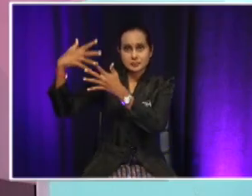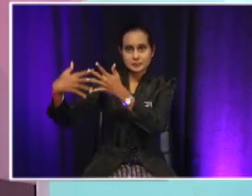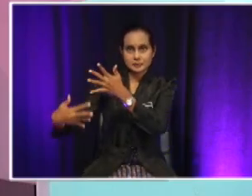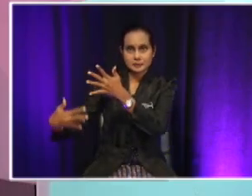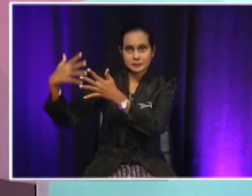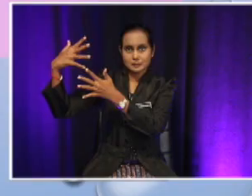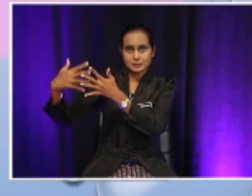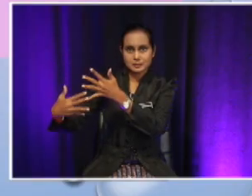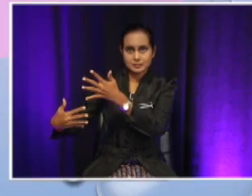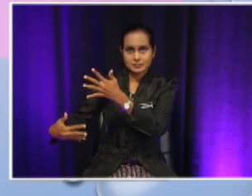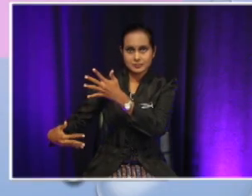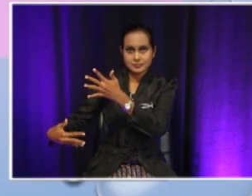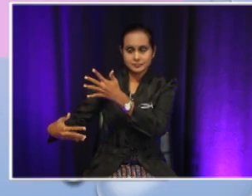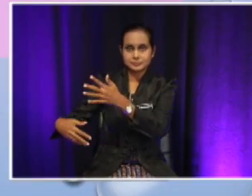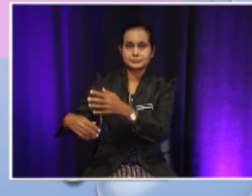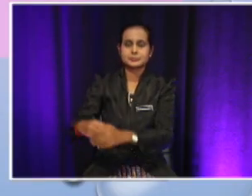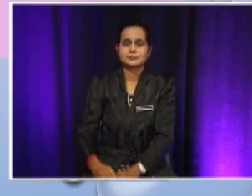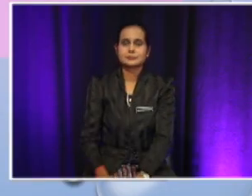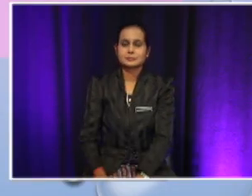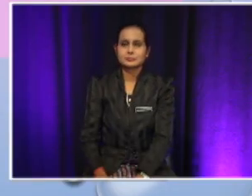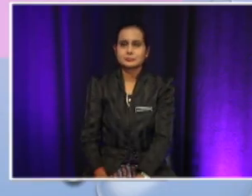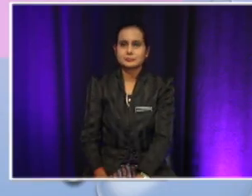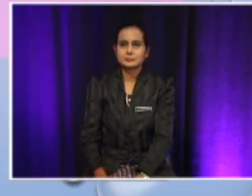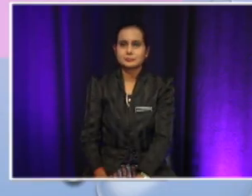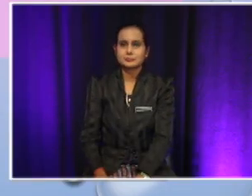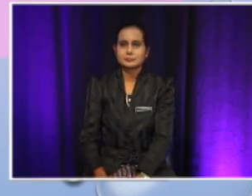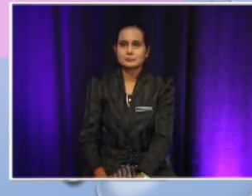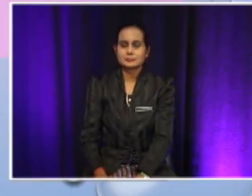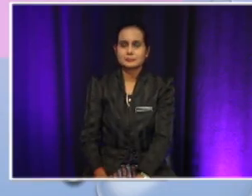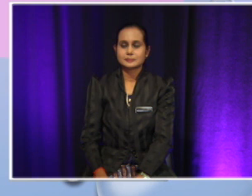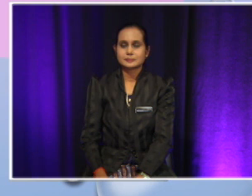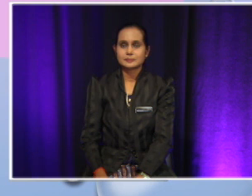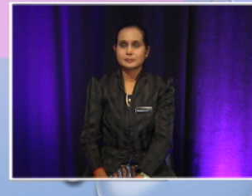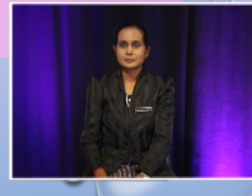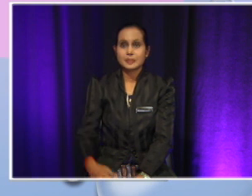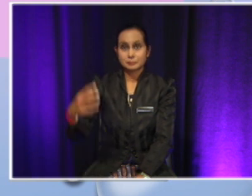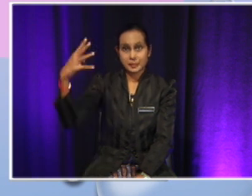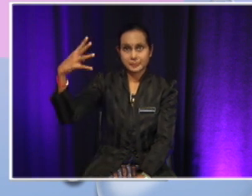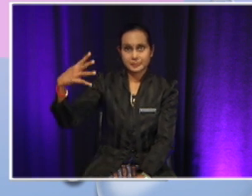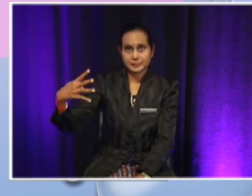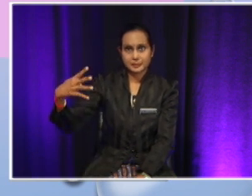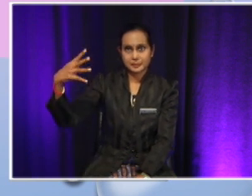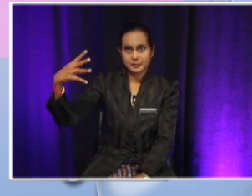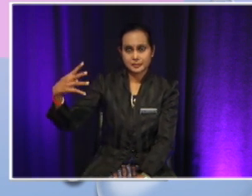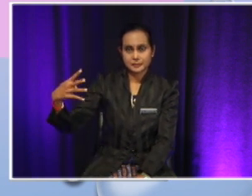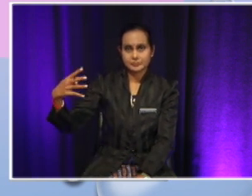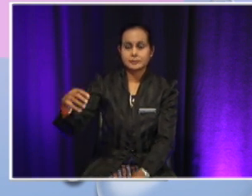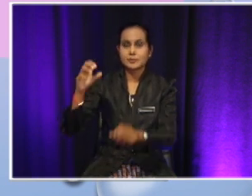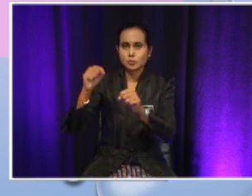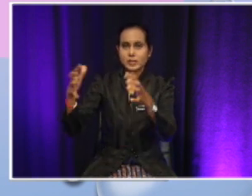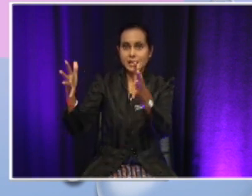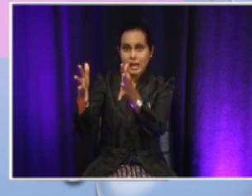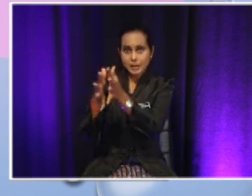dia, prosedur, aplikasi, menganalisis, perbandingan, mencipta. Okey, yang mana dalam ni dia boleh